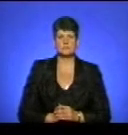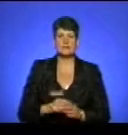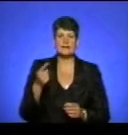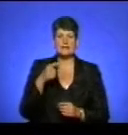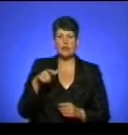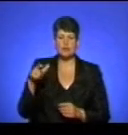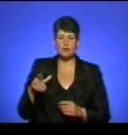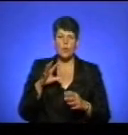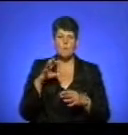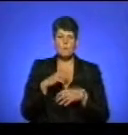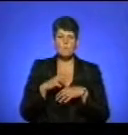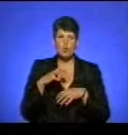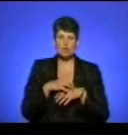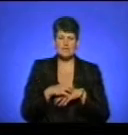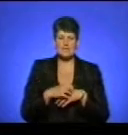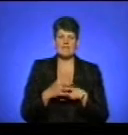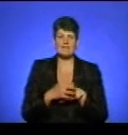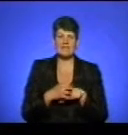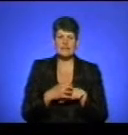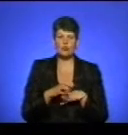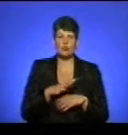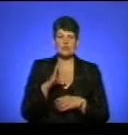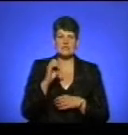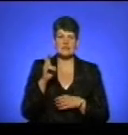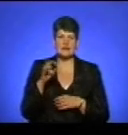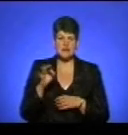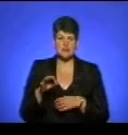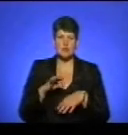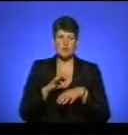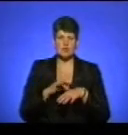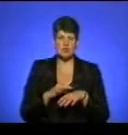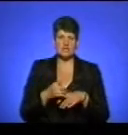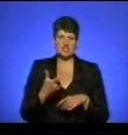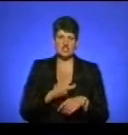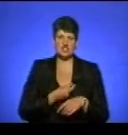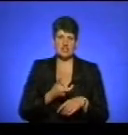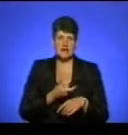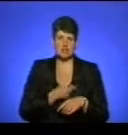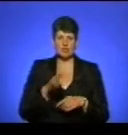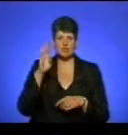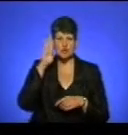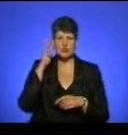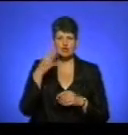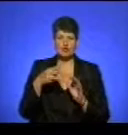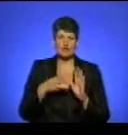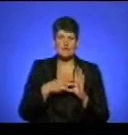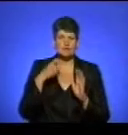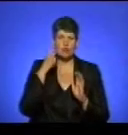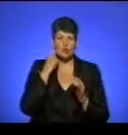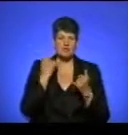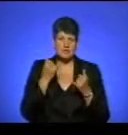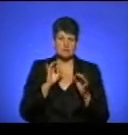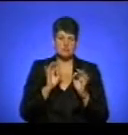Тернополянин, якого покусав кіт, у якого був сказ, проходить курс щеплення. Чоловікові 48 років. Зараз його життю нічого не